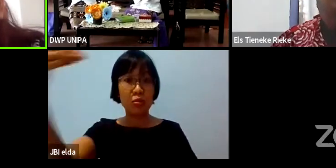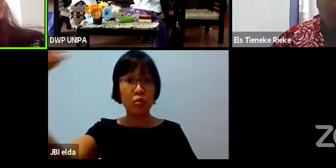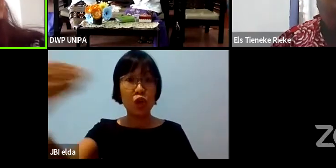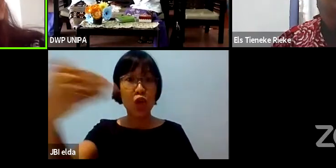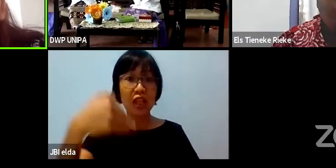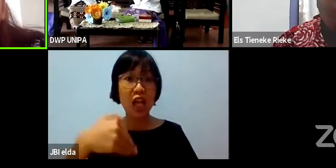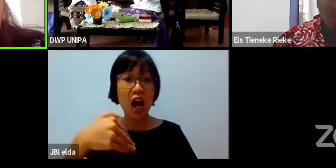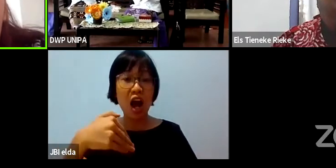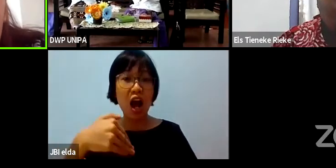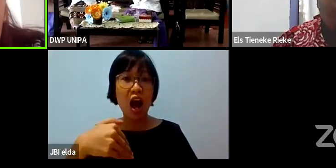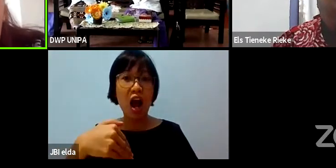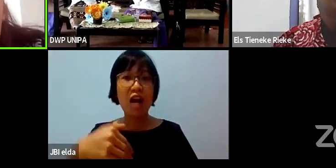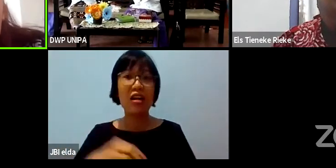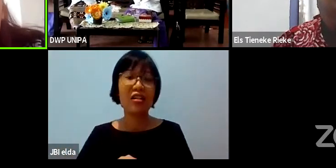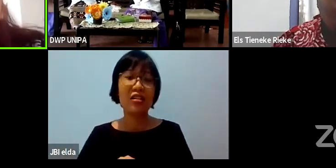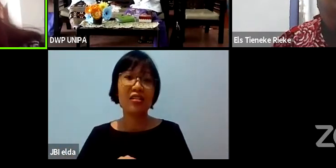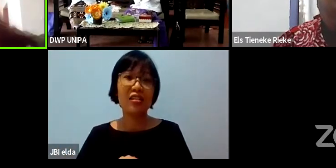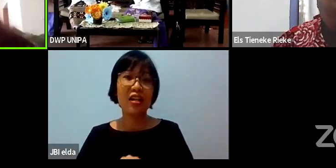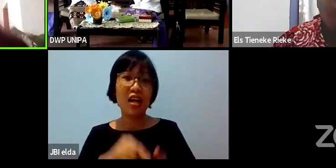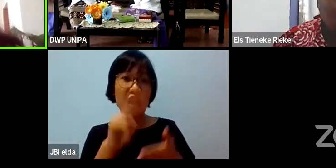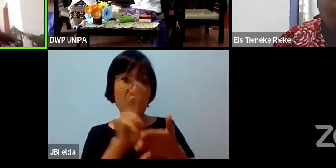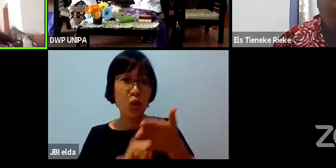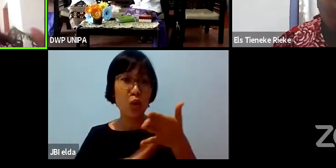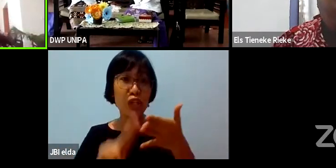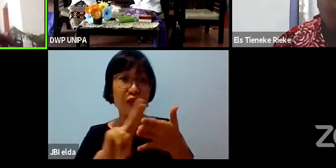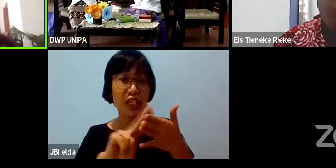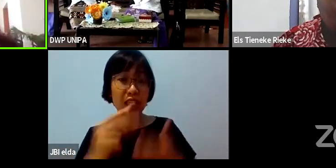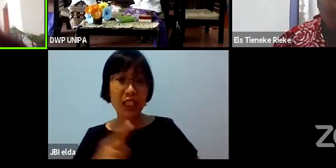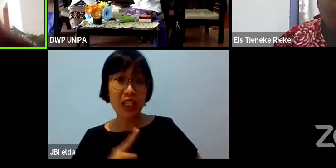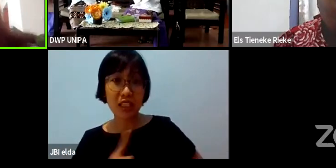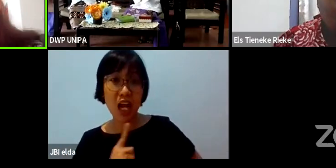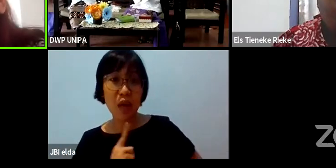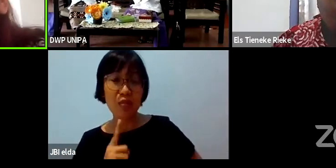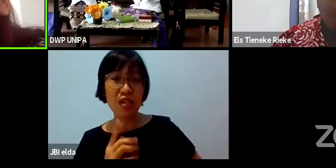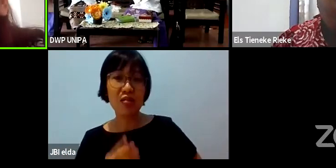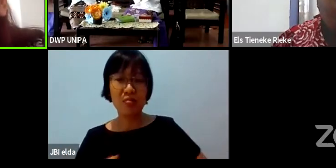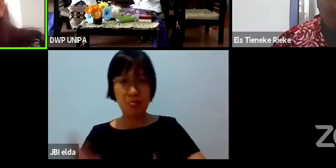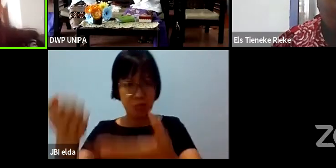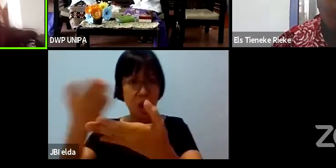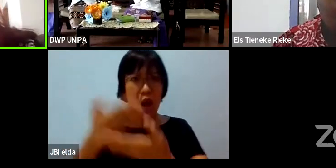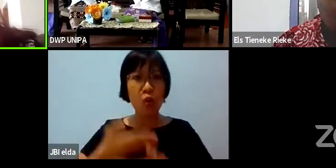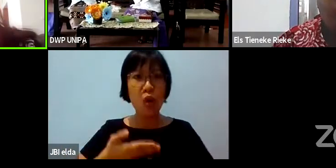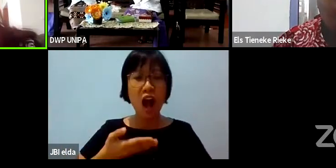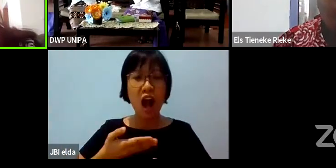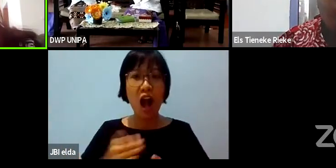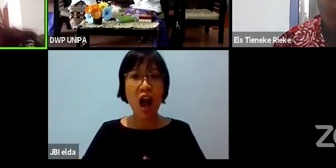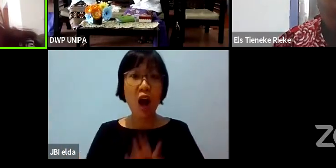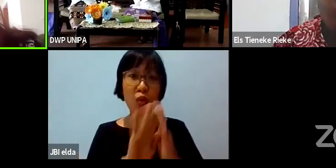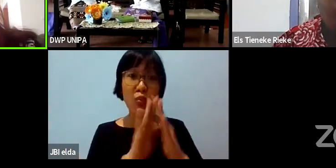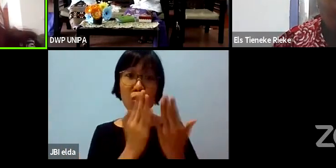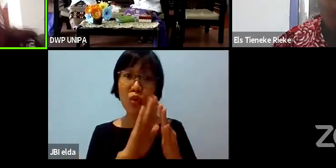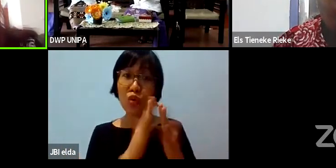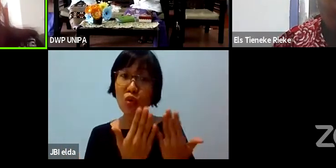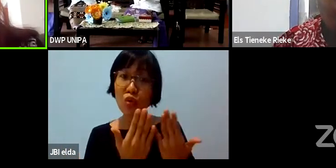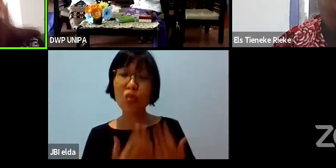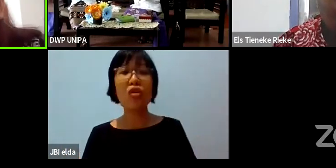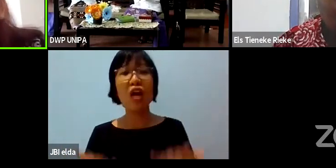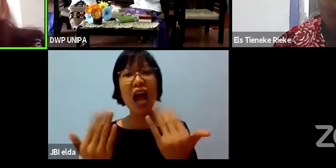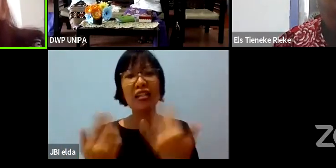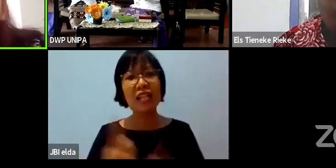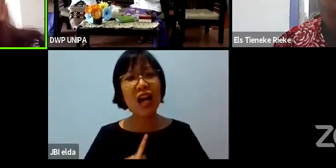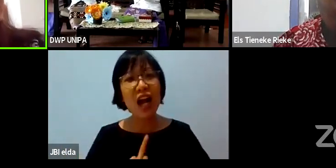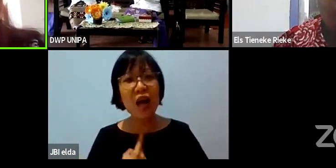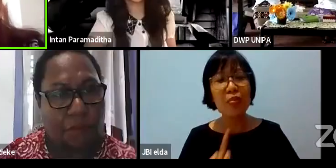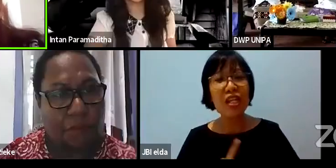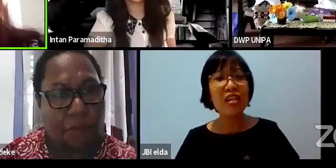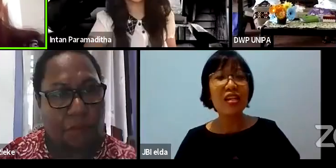membawa apa leaflet dan juga buku gitu ya, setumpuk buku, dan juga mengajak berdialog gitu dengan kami gitu,